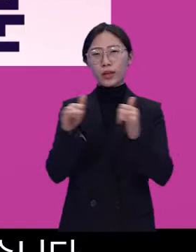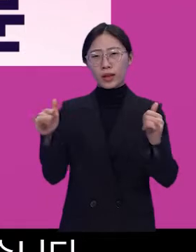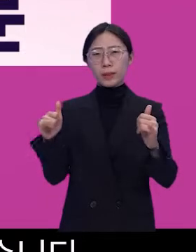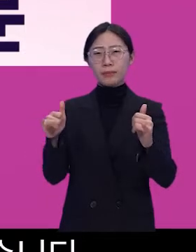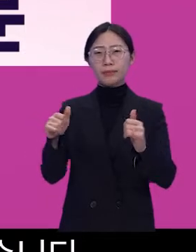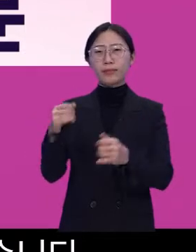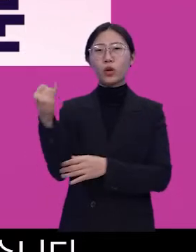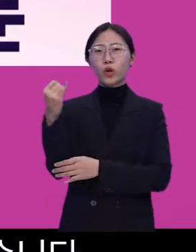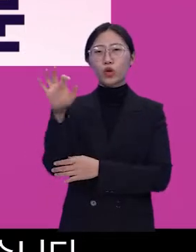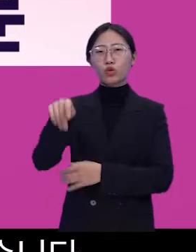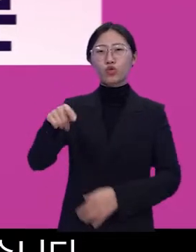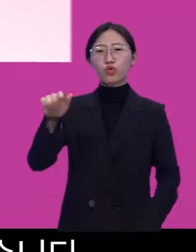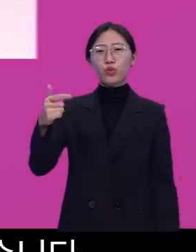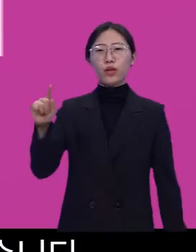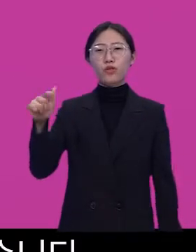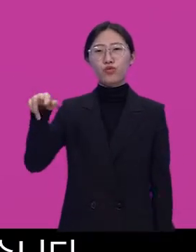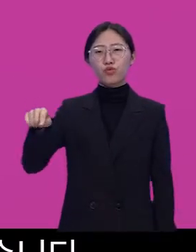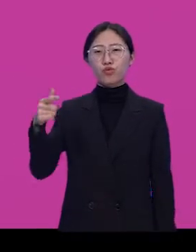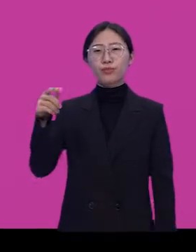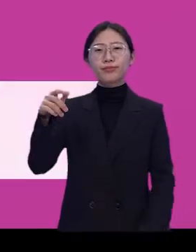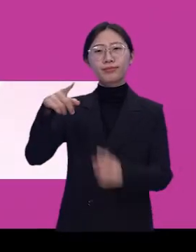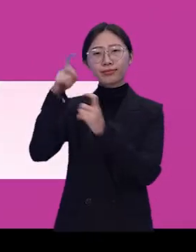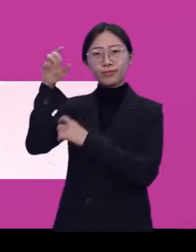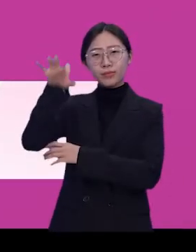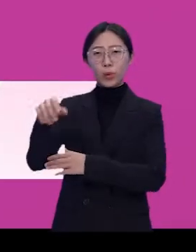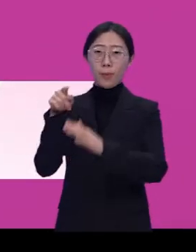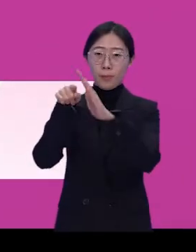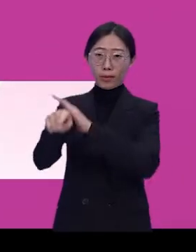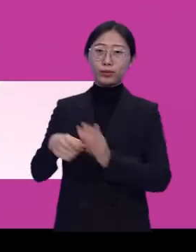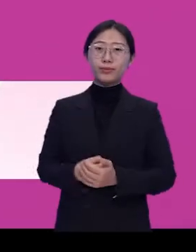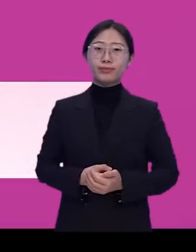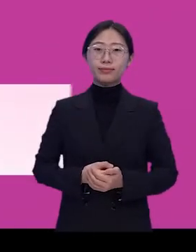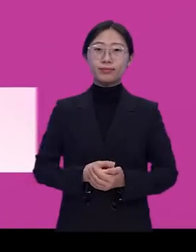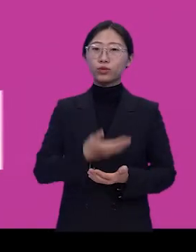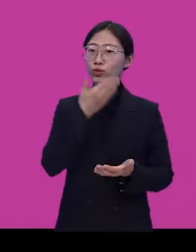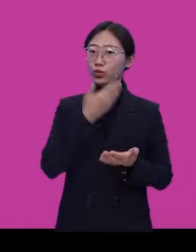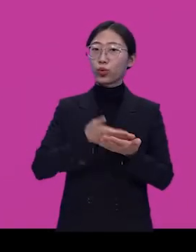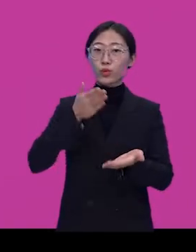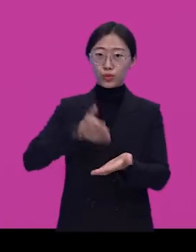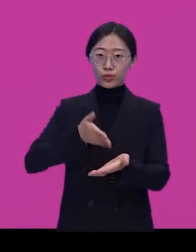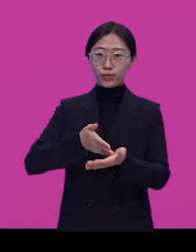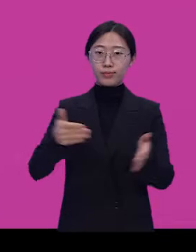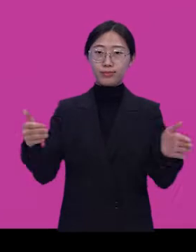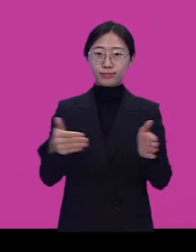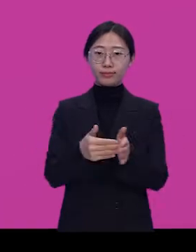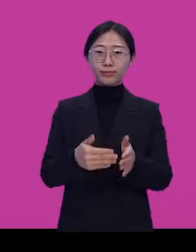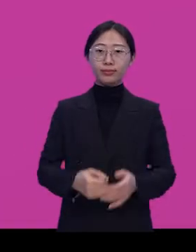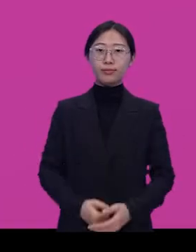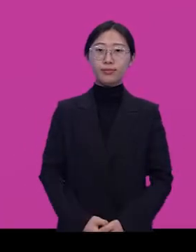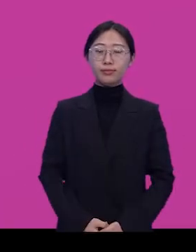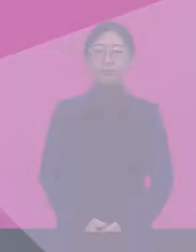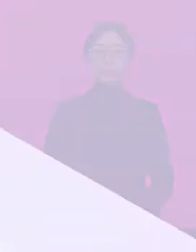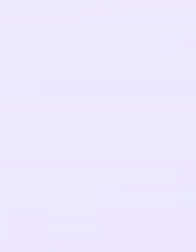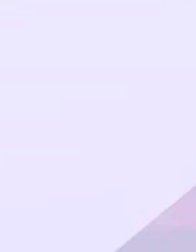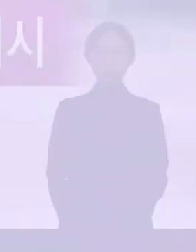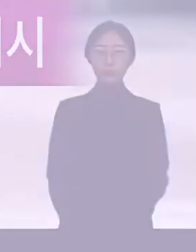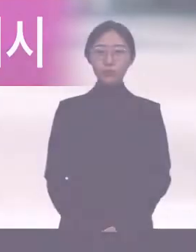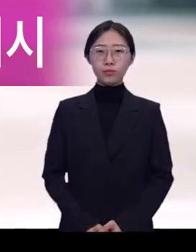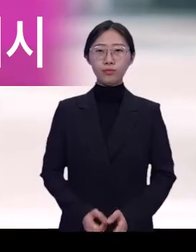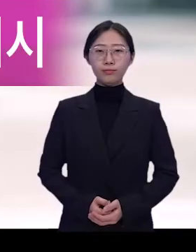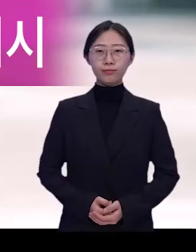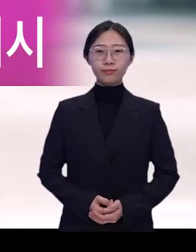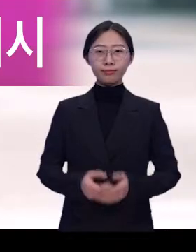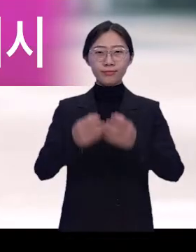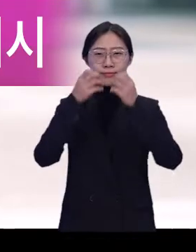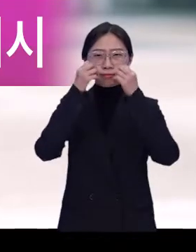유관순열사 사적지를 방문했습니다. 한 주간 시정 소식을 전해드립니다. 이상 주요 뉴스였습니다.